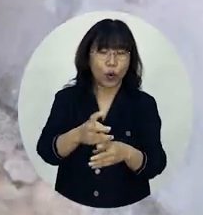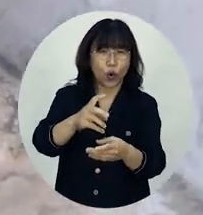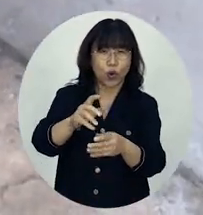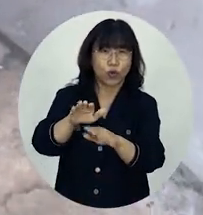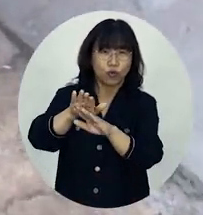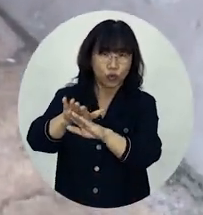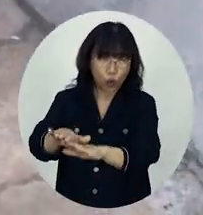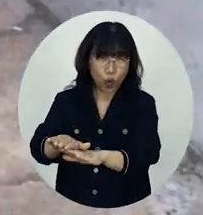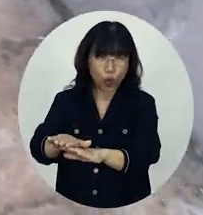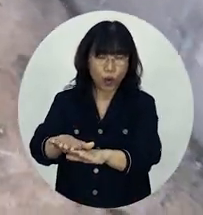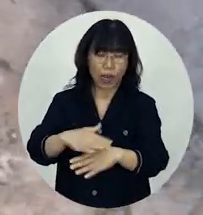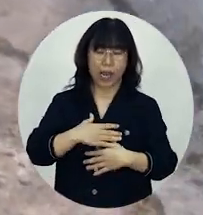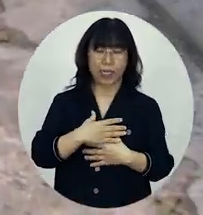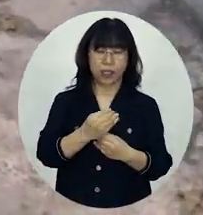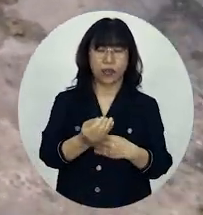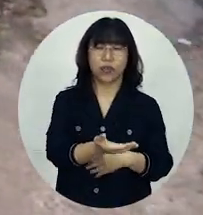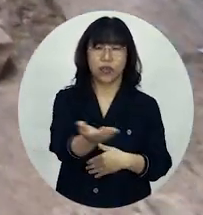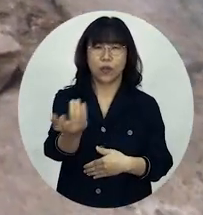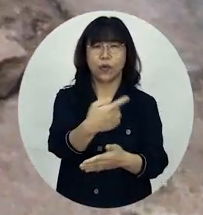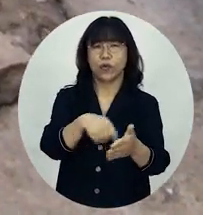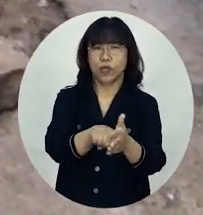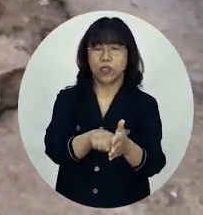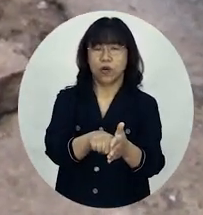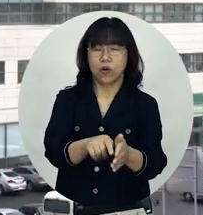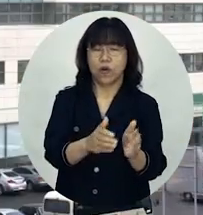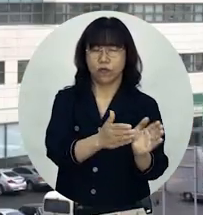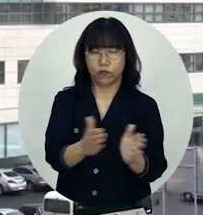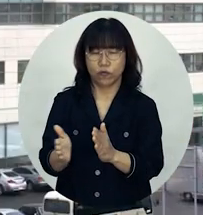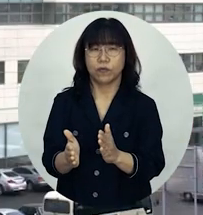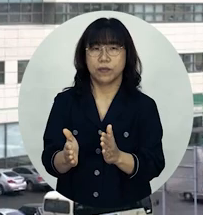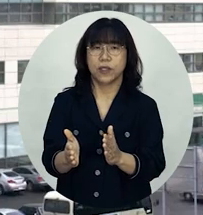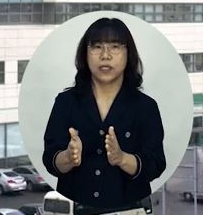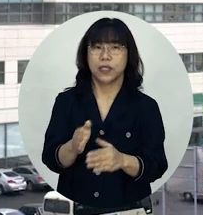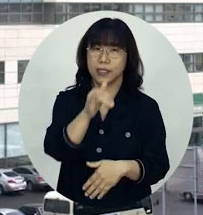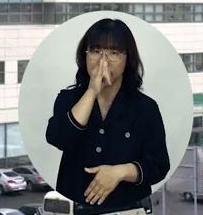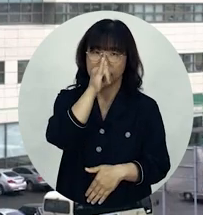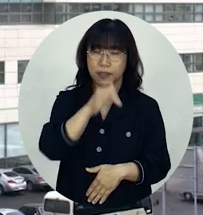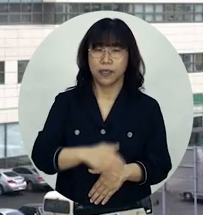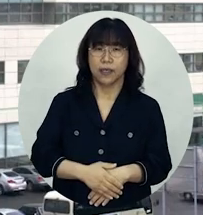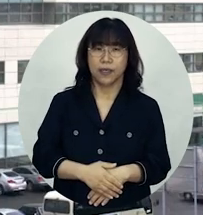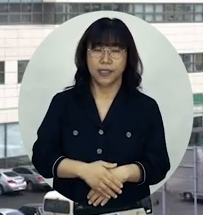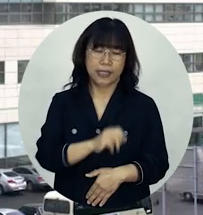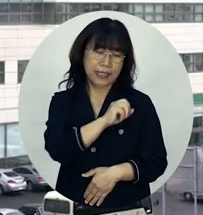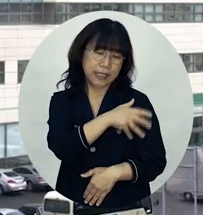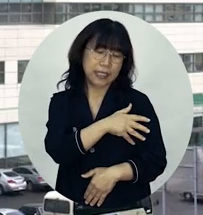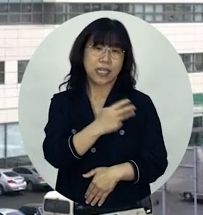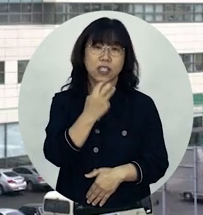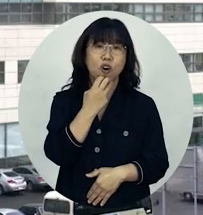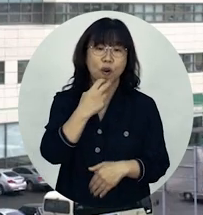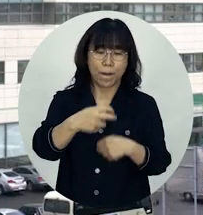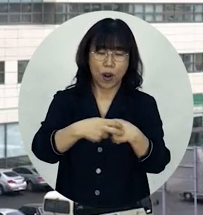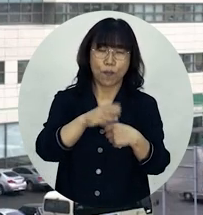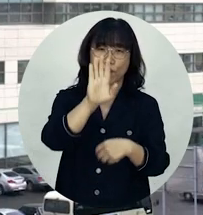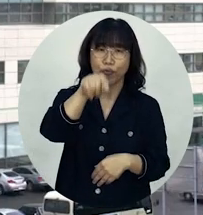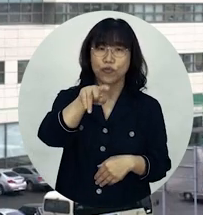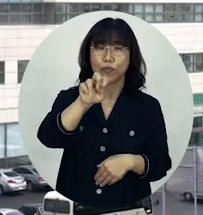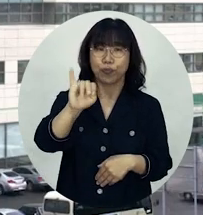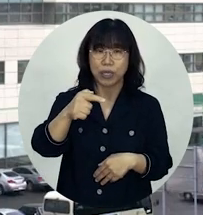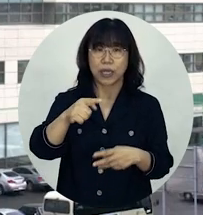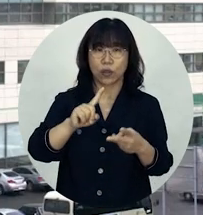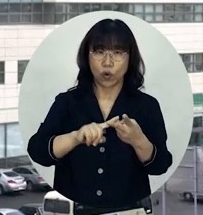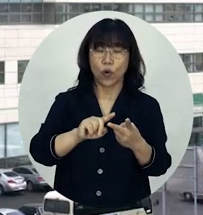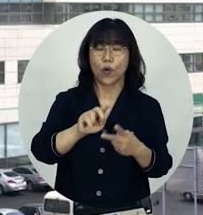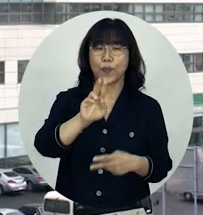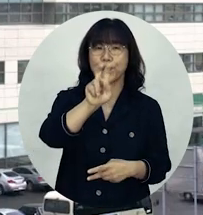명절을 보낼 수 있도록 만전을 기할 예정 입니다 추석 연휴기간 2대 서울병원 부민병원 미즈메디병원